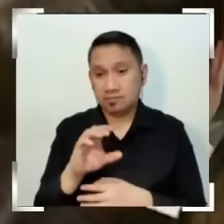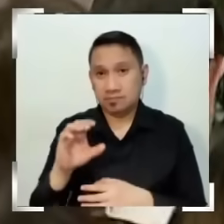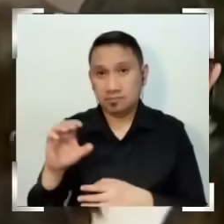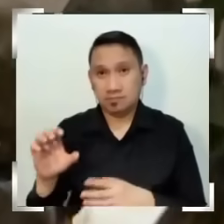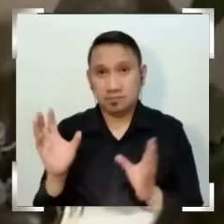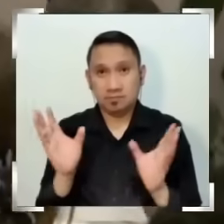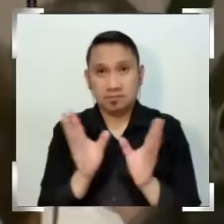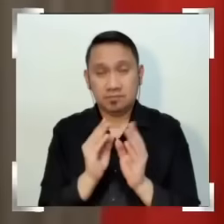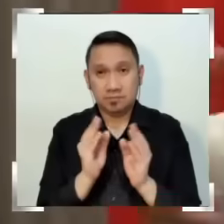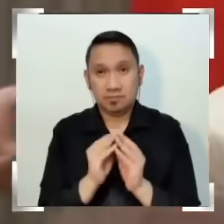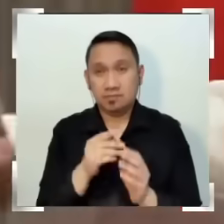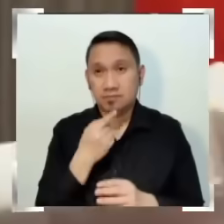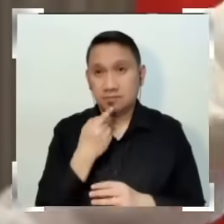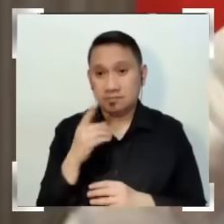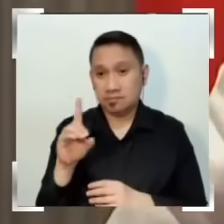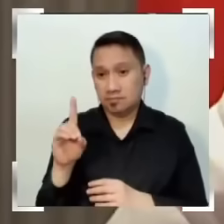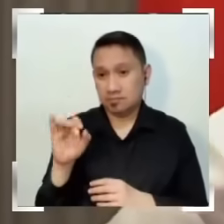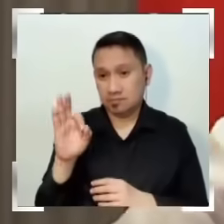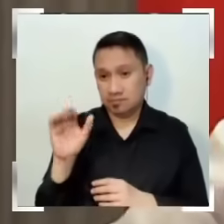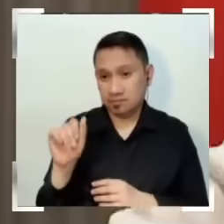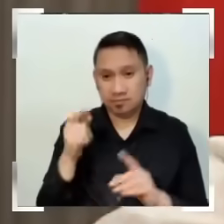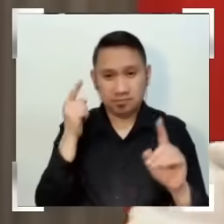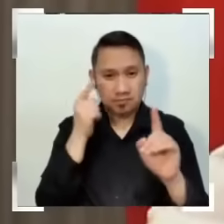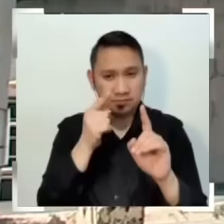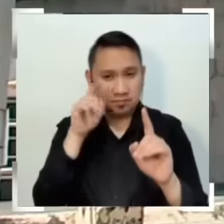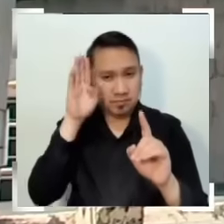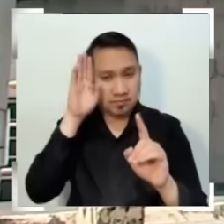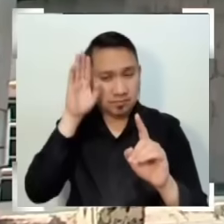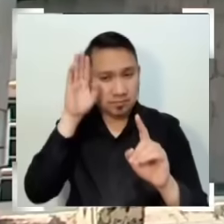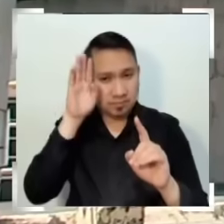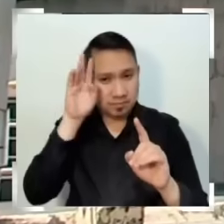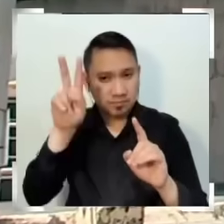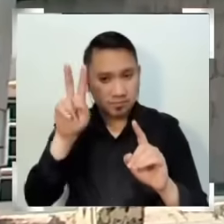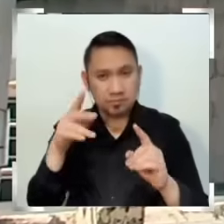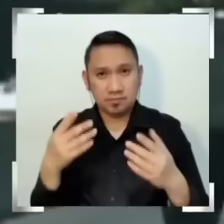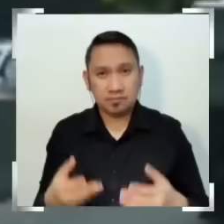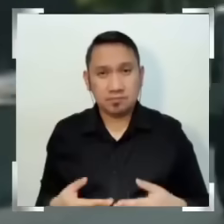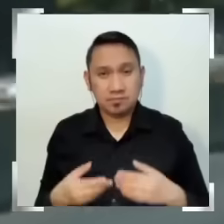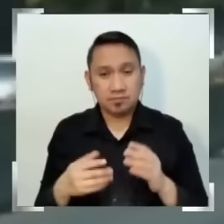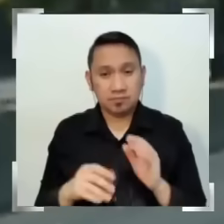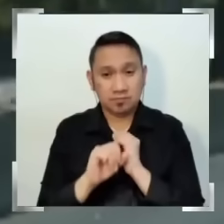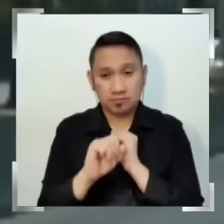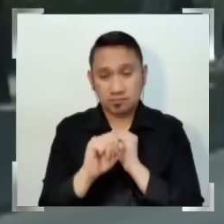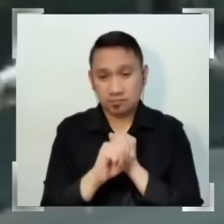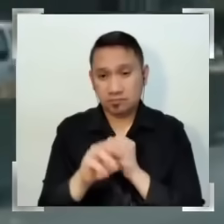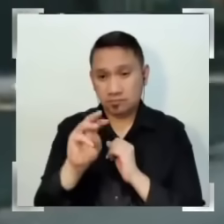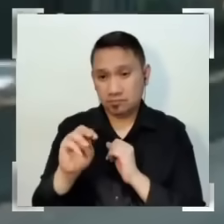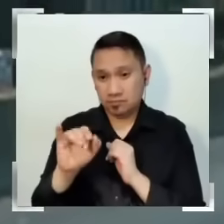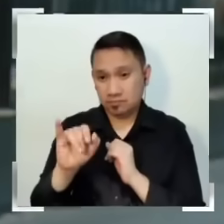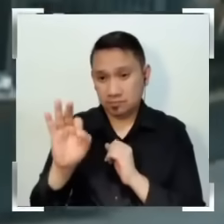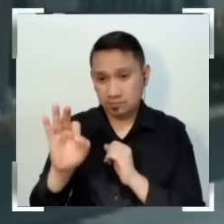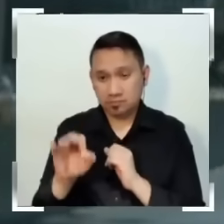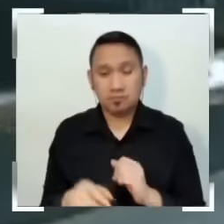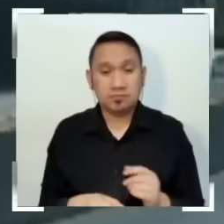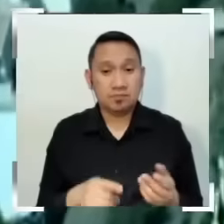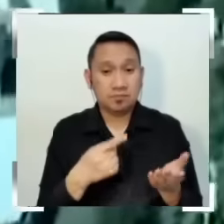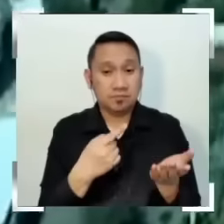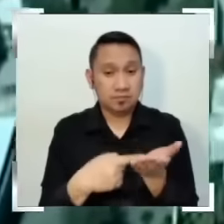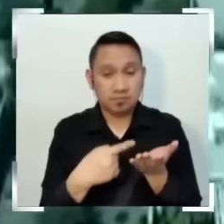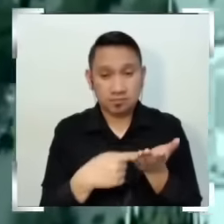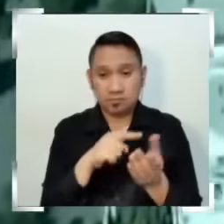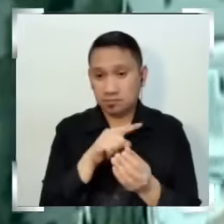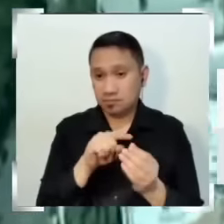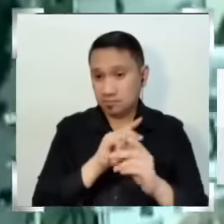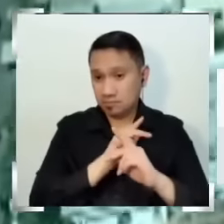Ayon sa DFA, isa sa mga layunin ng Pangulo ay maisulong doon ang Maharlika Investment Fund. Tatalakayin din daw ang proteksyon sa mga